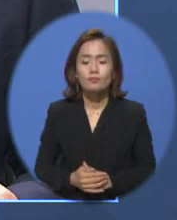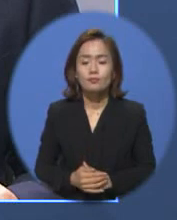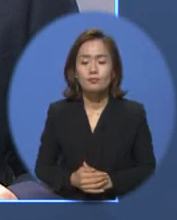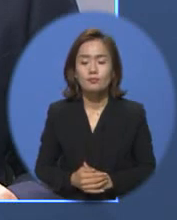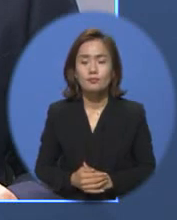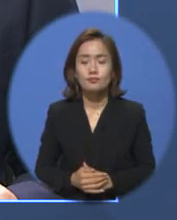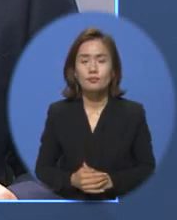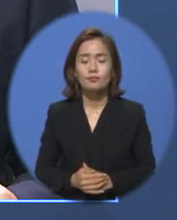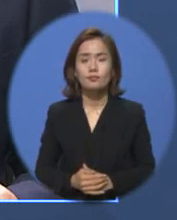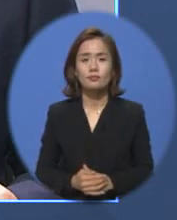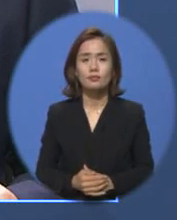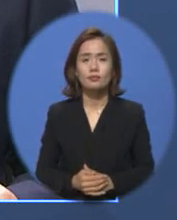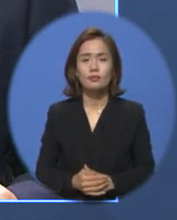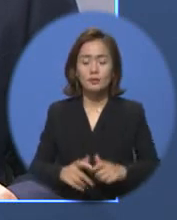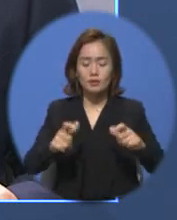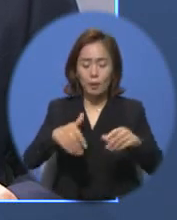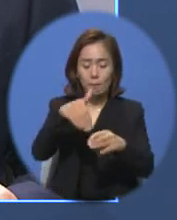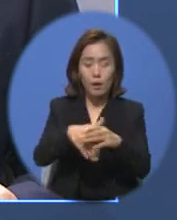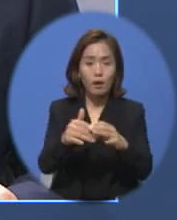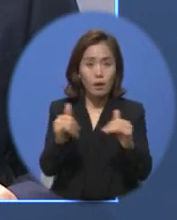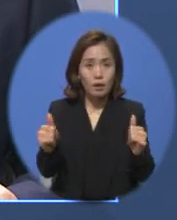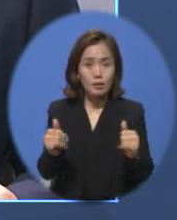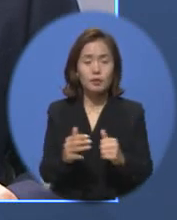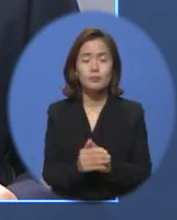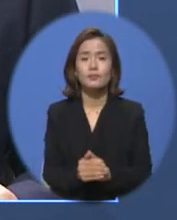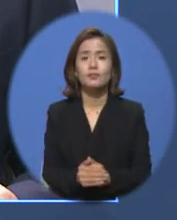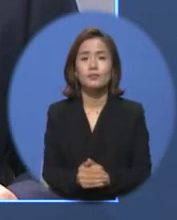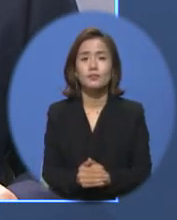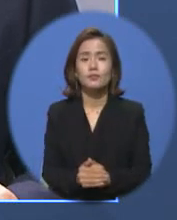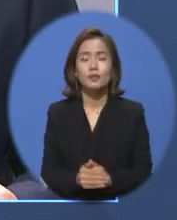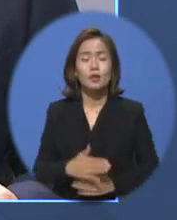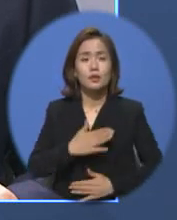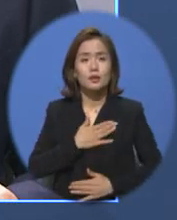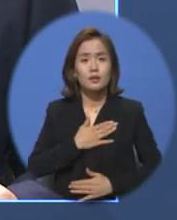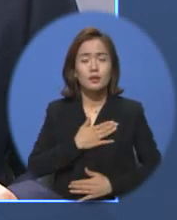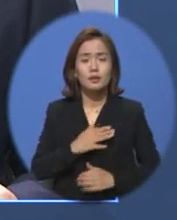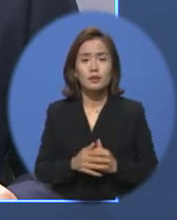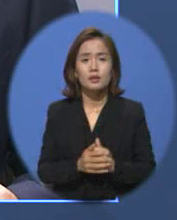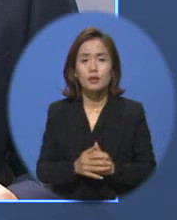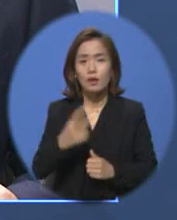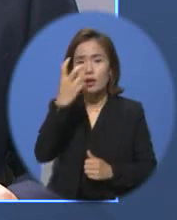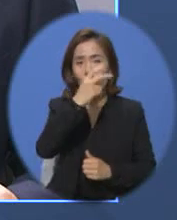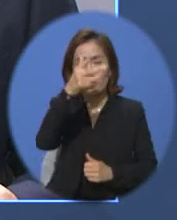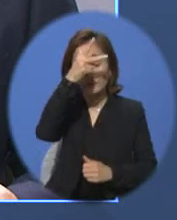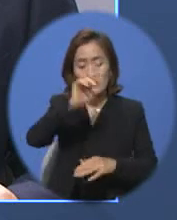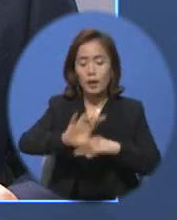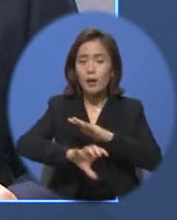.우선,제 지역구유권자분들은제가검찰개혁에대해이야기하는많은영상을유튜브에서찾아보실수있습니다